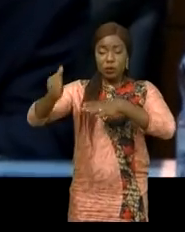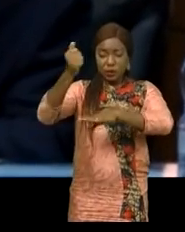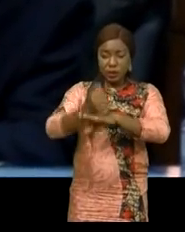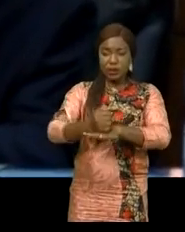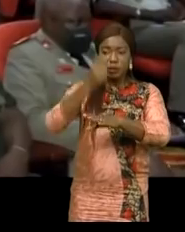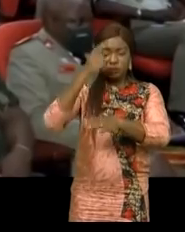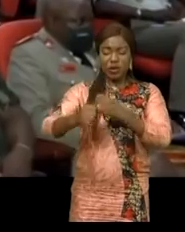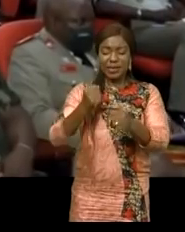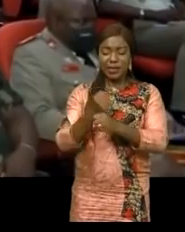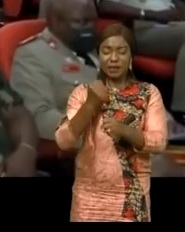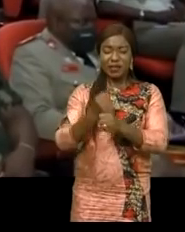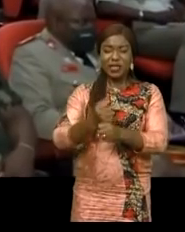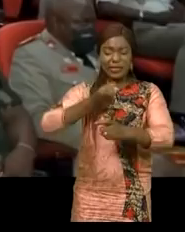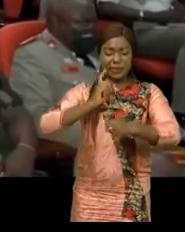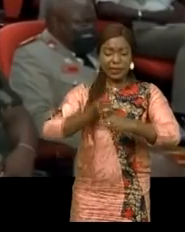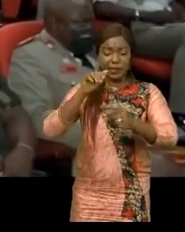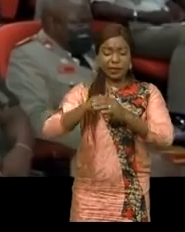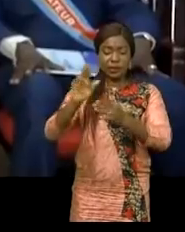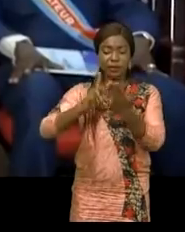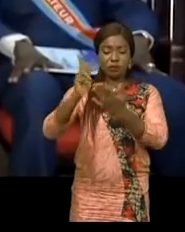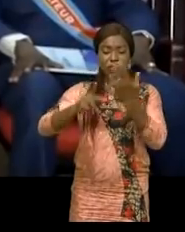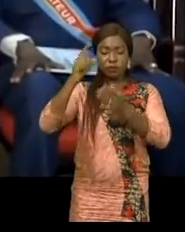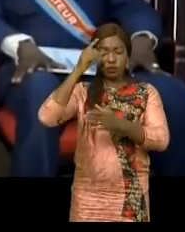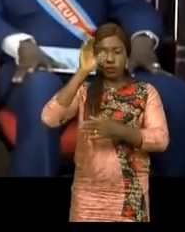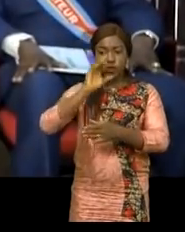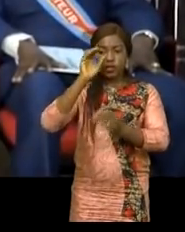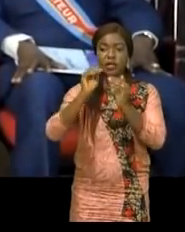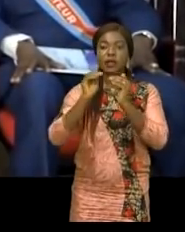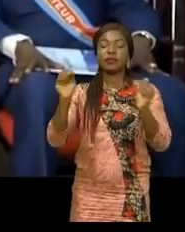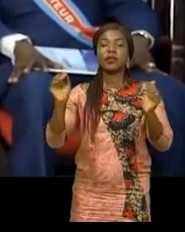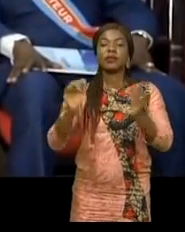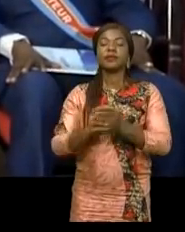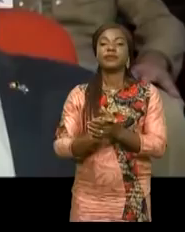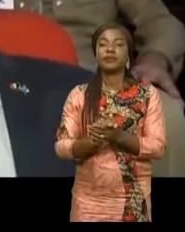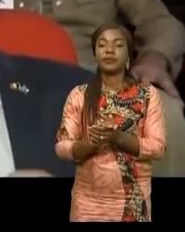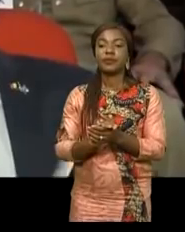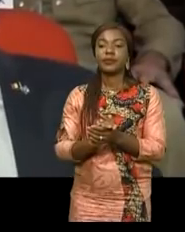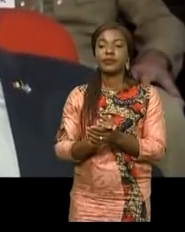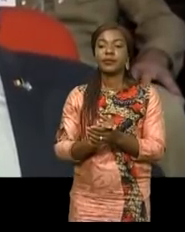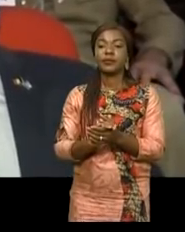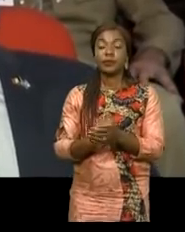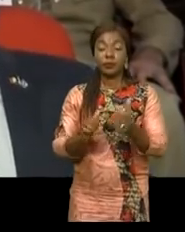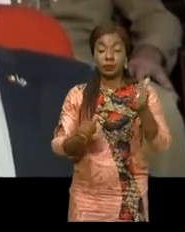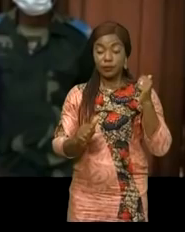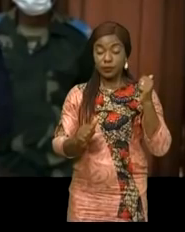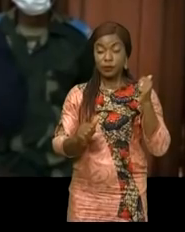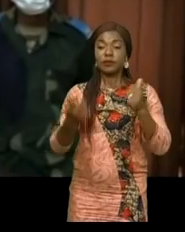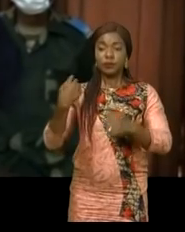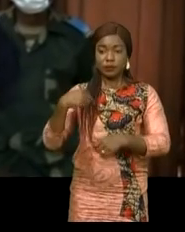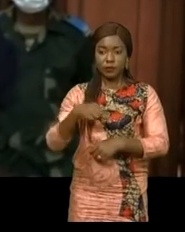rassemblement à travers ce programme à la recherche de la paix nous pouvons y ont commis des crimes surtout souligner